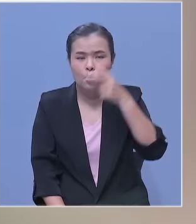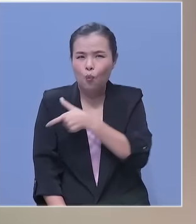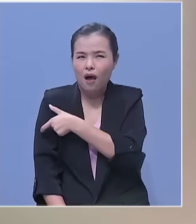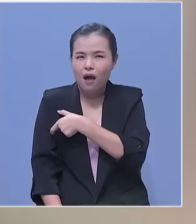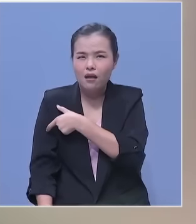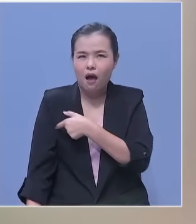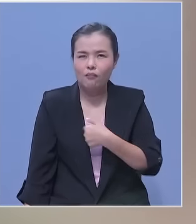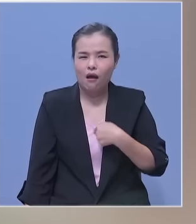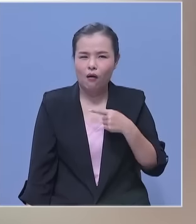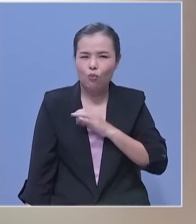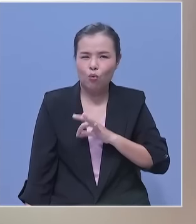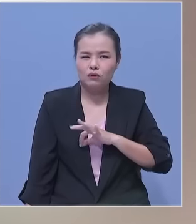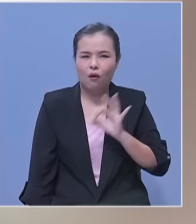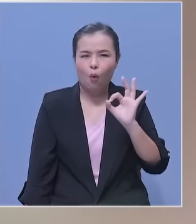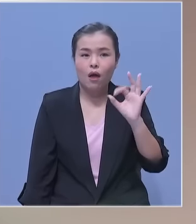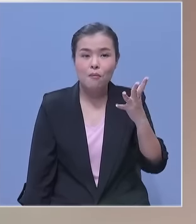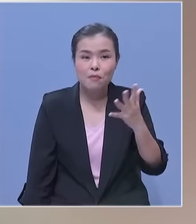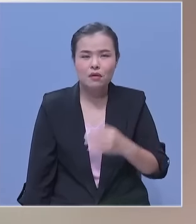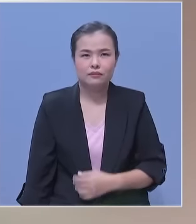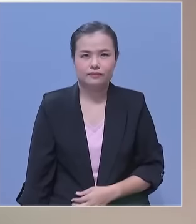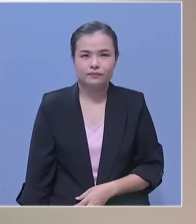คงจะไม่โอเคกับเราลองฟังดูค่ะ